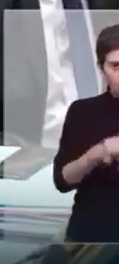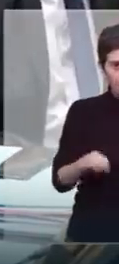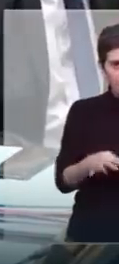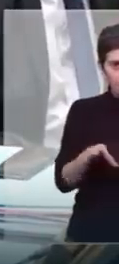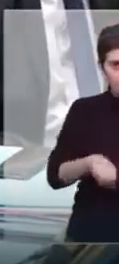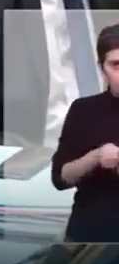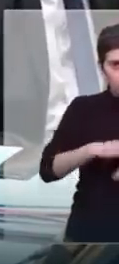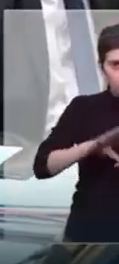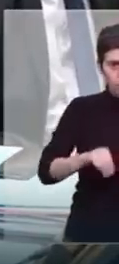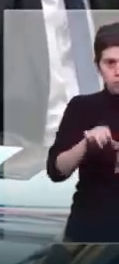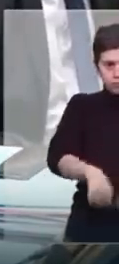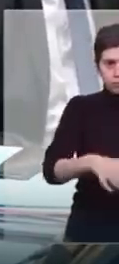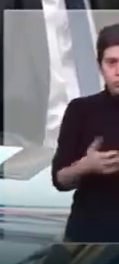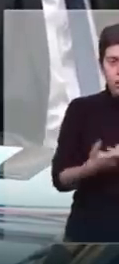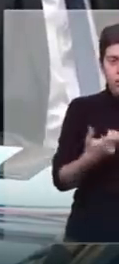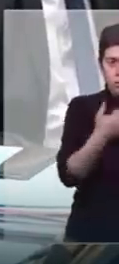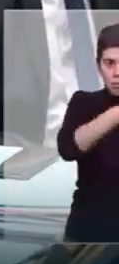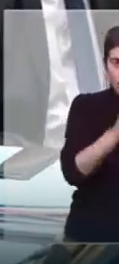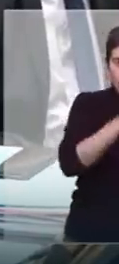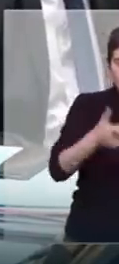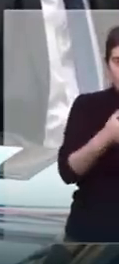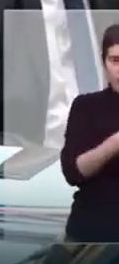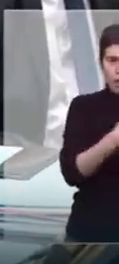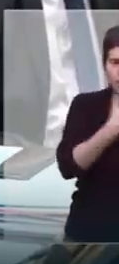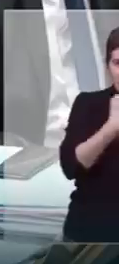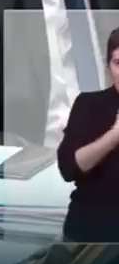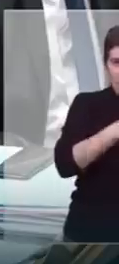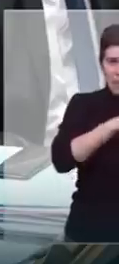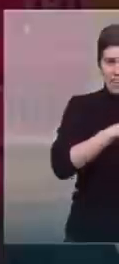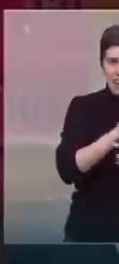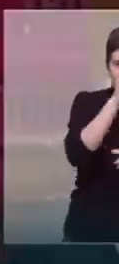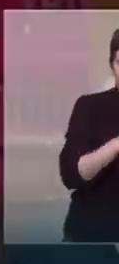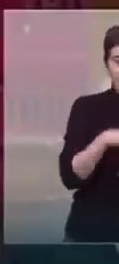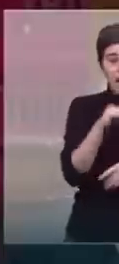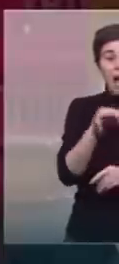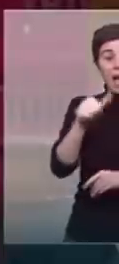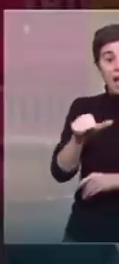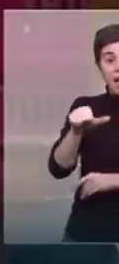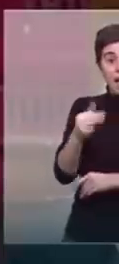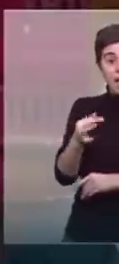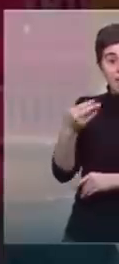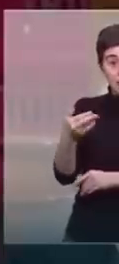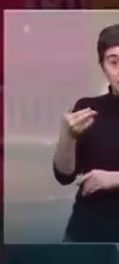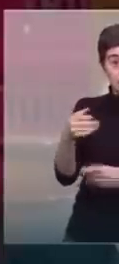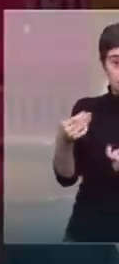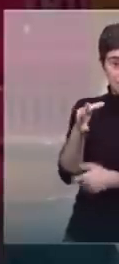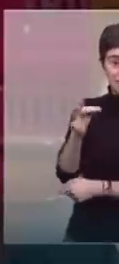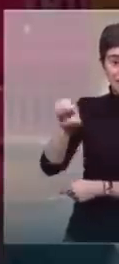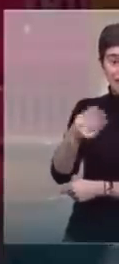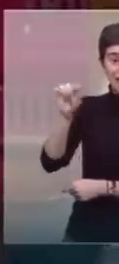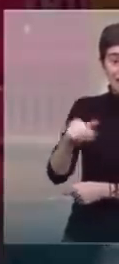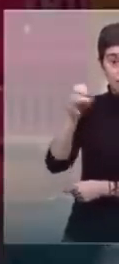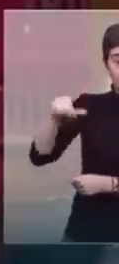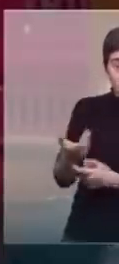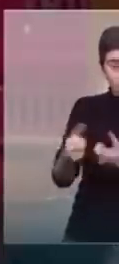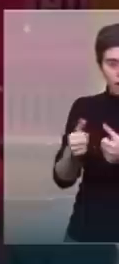de biotech Hipposkesi, fleuron français qui traite les maladies rares, est propriété de l'AFM Téléthon et la banque publique d'investissement va passer sous